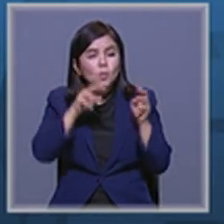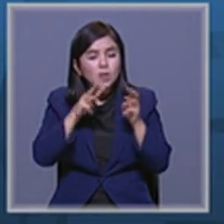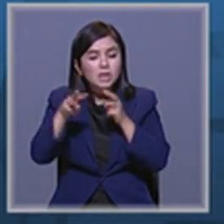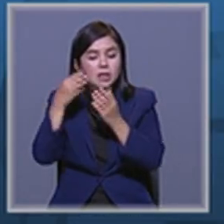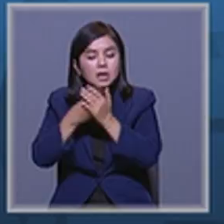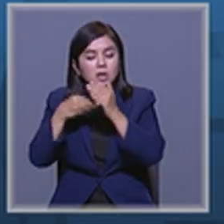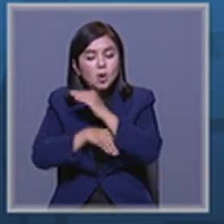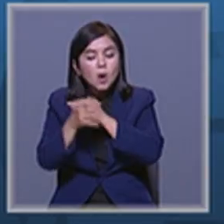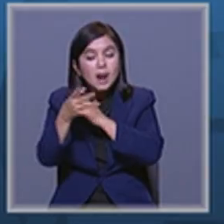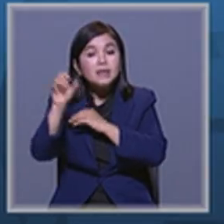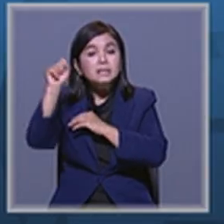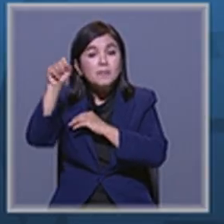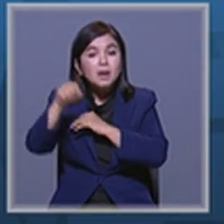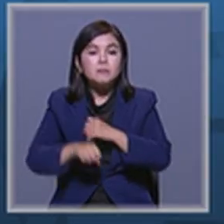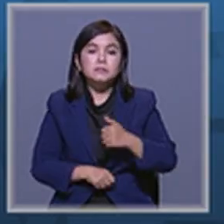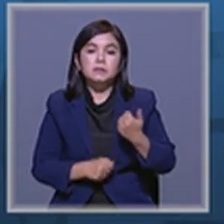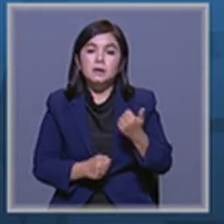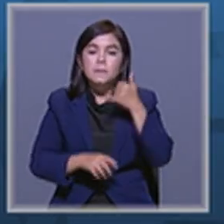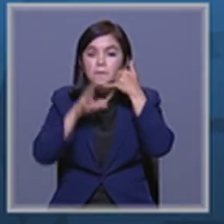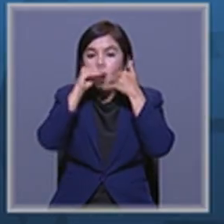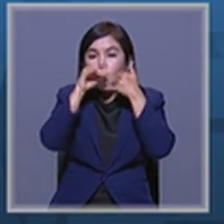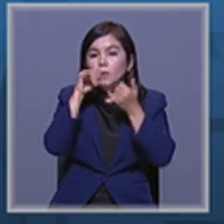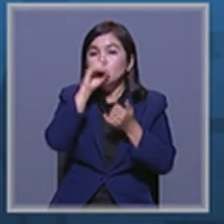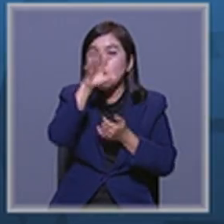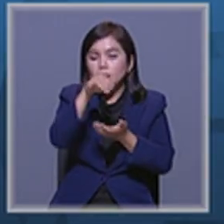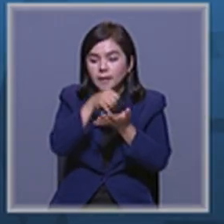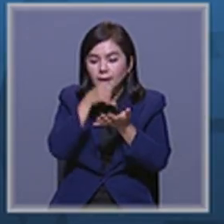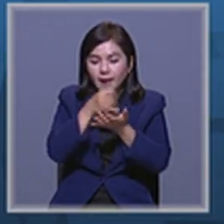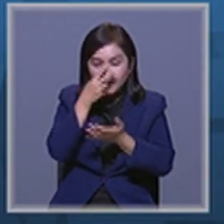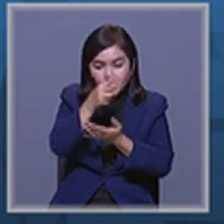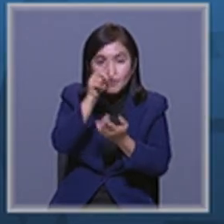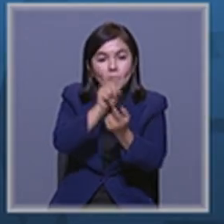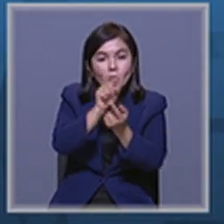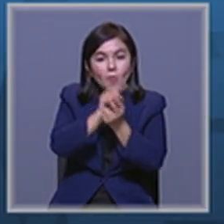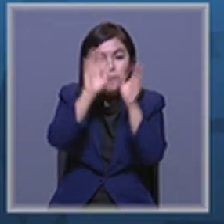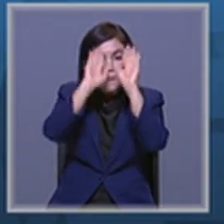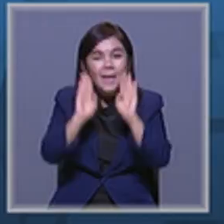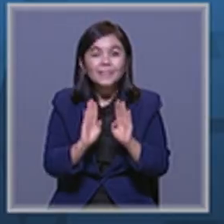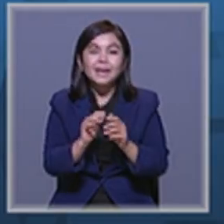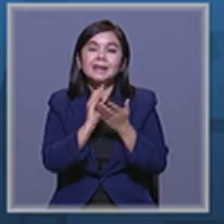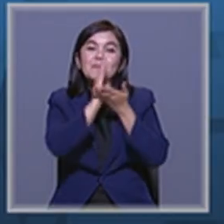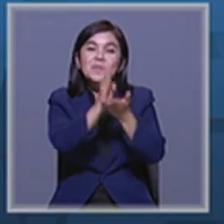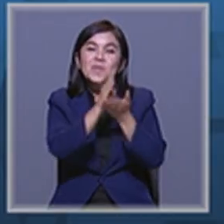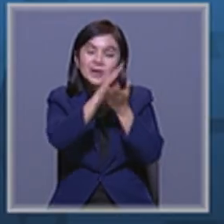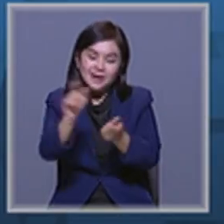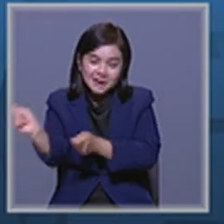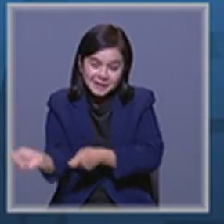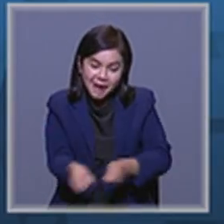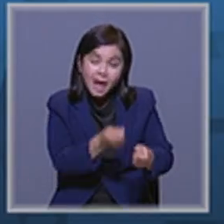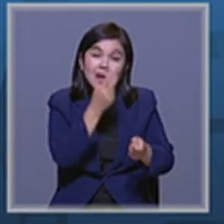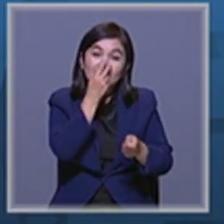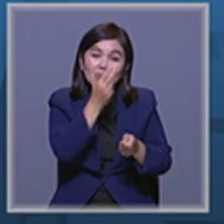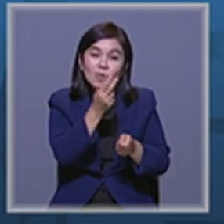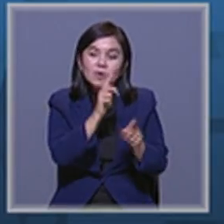งการติดสินบนเก ิ ดขึ้นนะครับง่ายๆเลยที่เราเห็นบ่อยๆคือเขาไปจัดก๊อปการกุศลจัดดูพระห